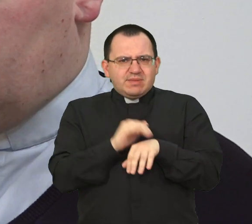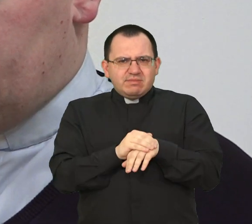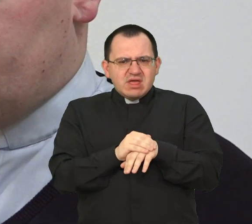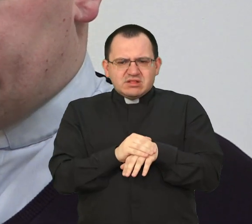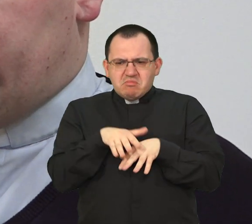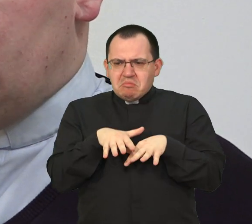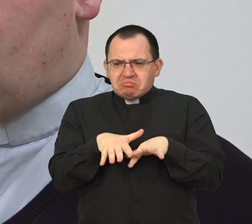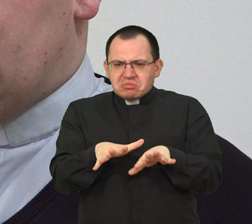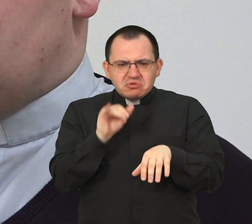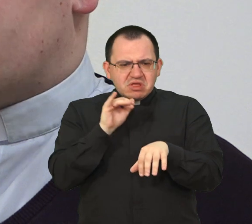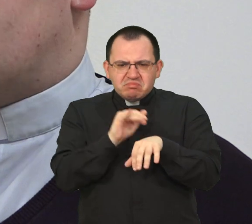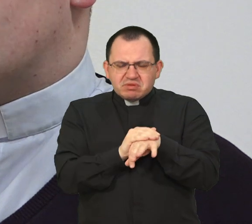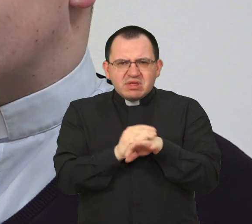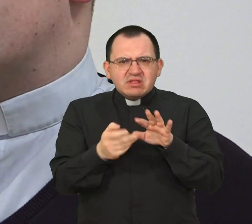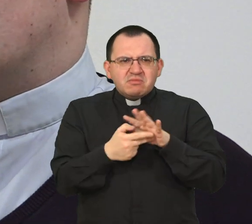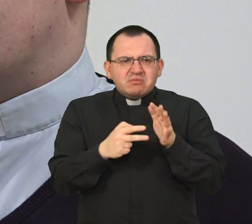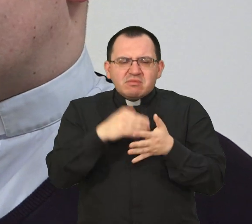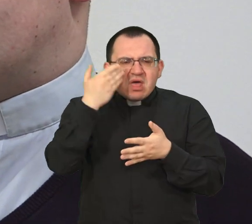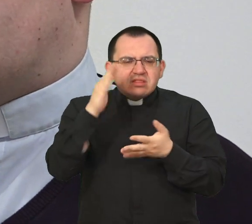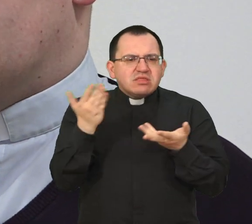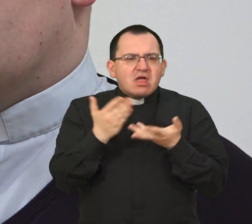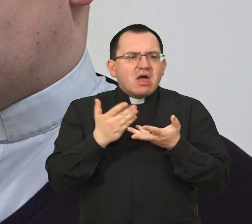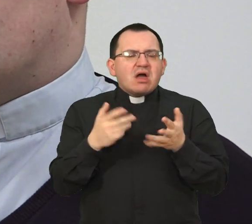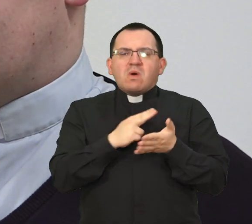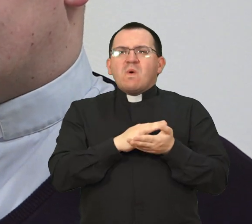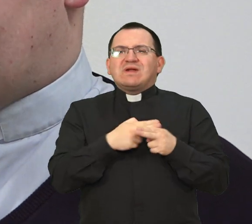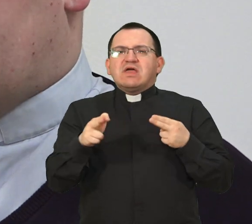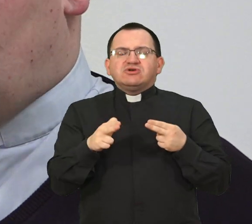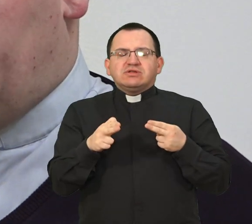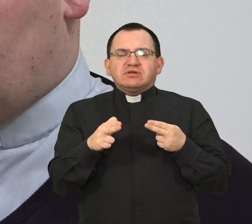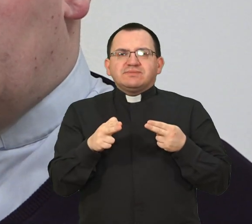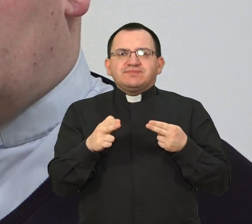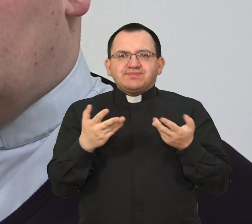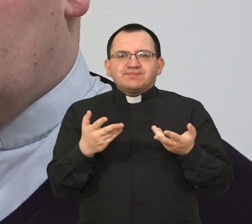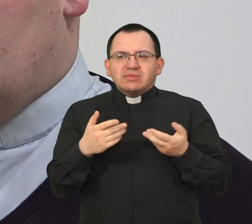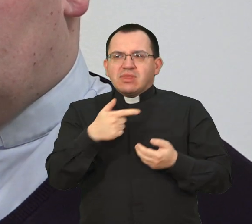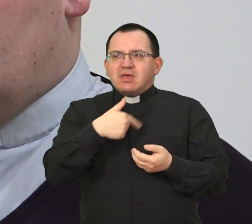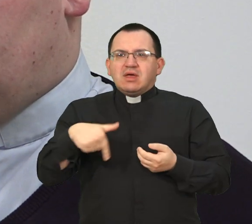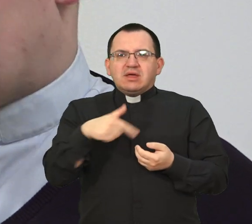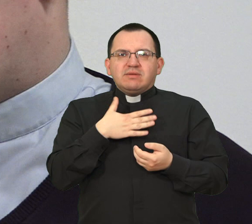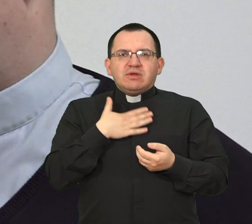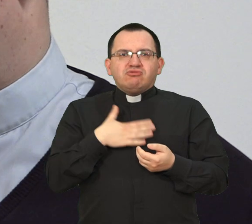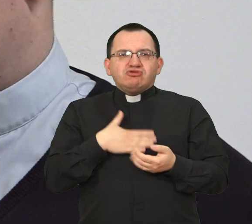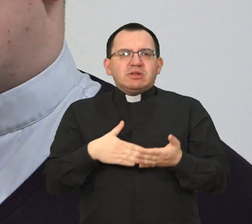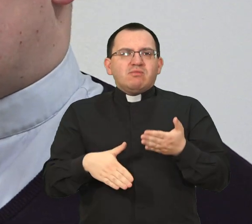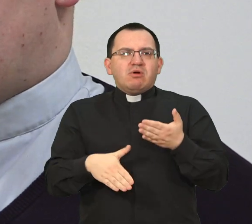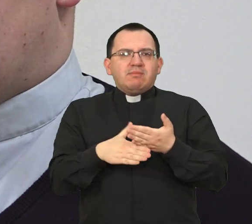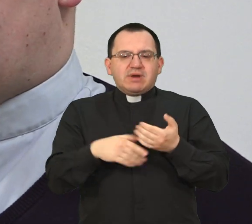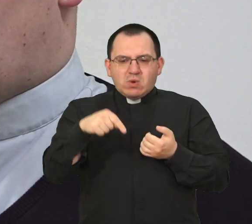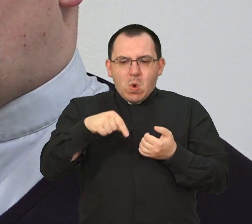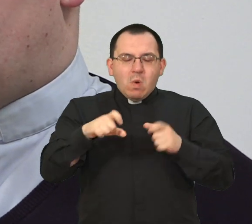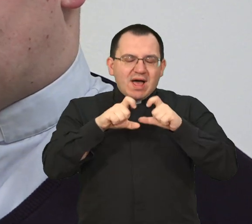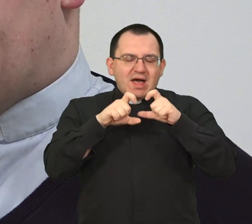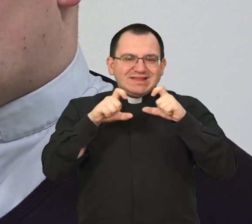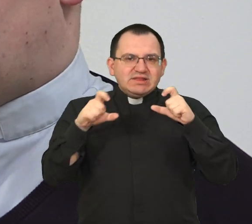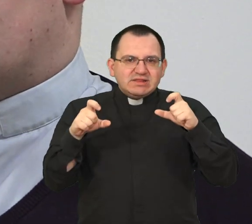ljudi susrećući se s tim problemima stvarno ne znaju izdići. Pa evo, htjeli smo nekako preko te Fabijanske teme,